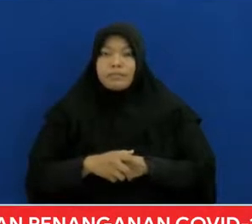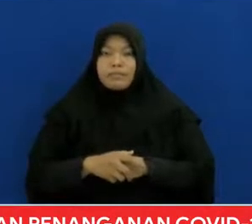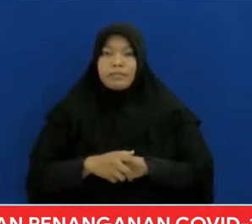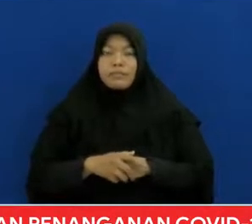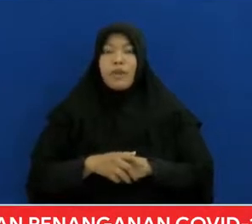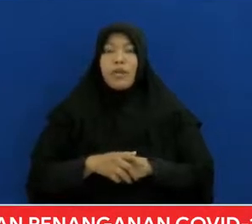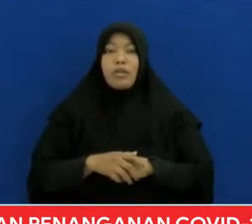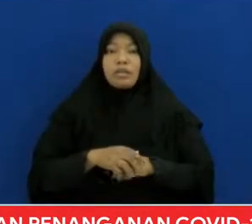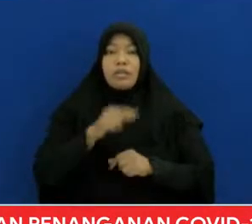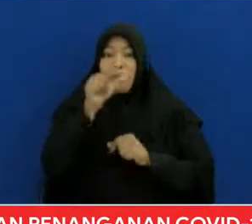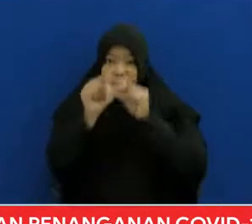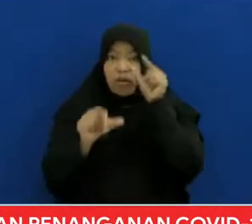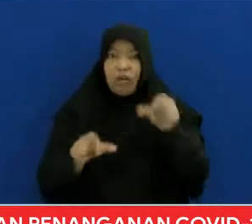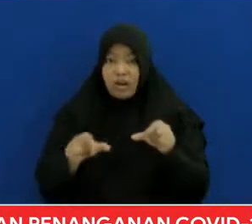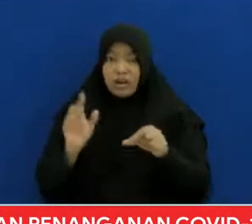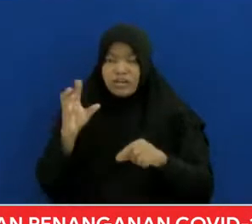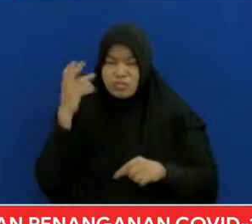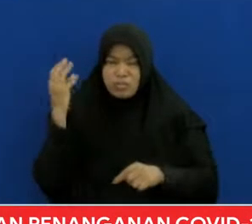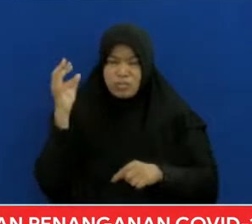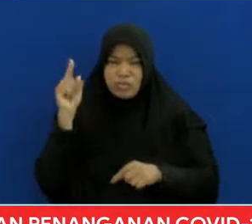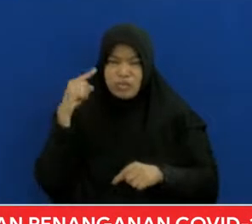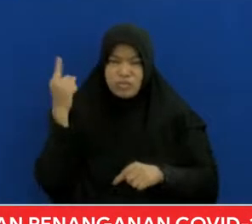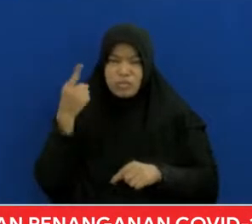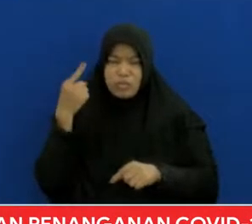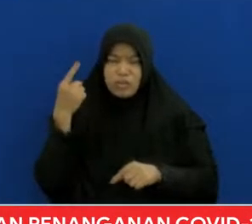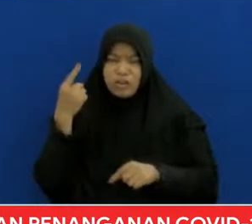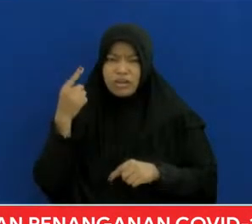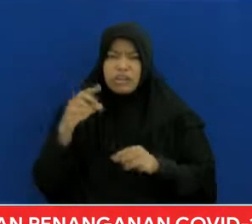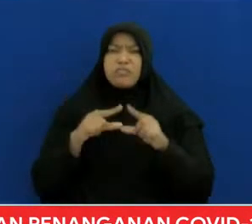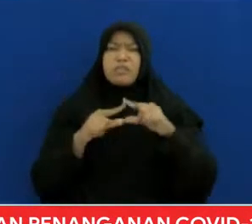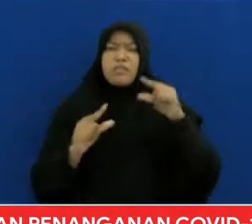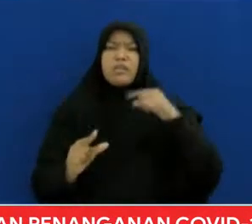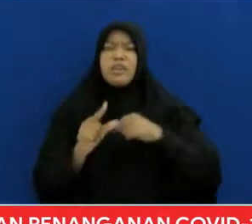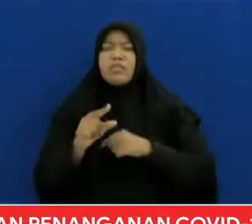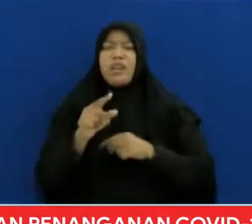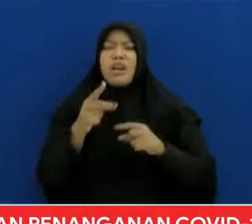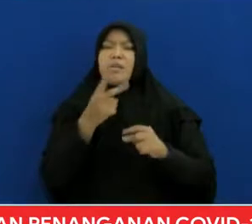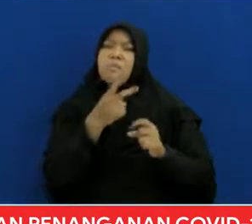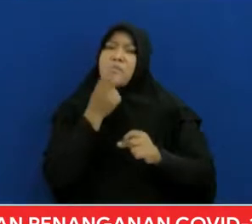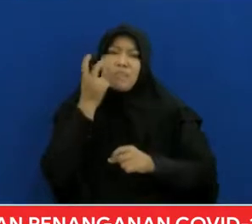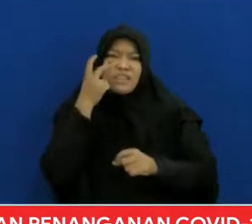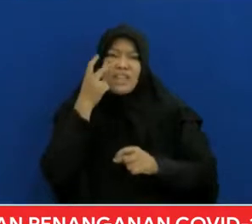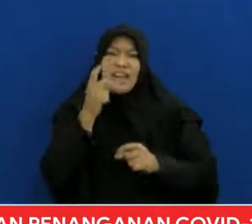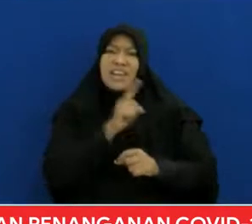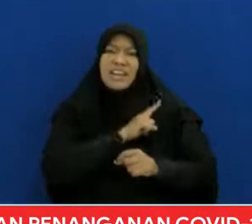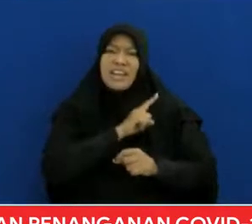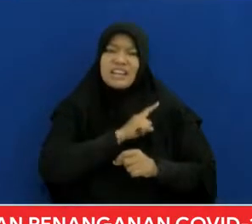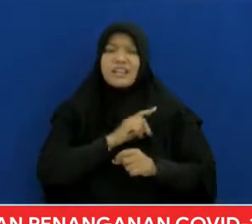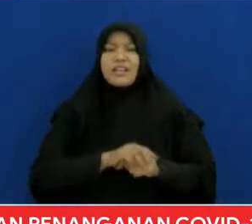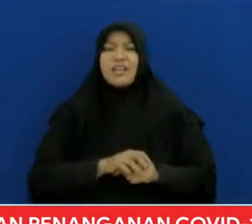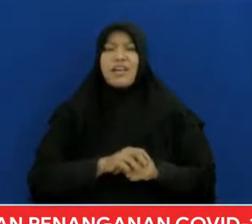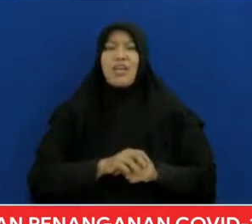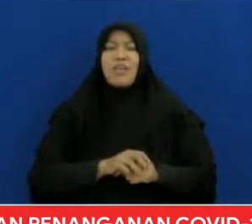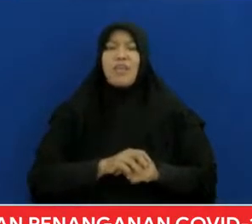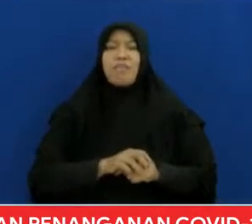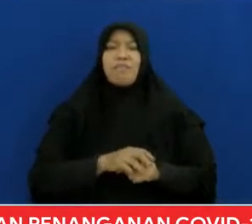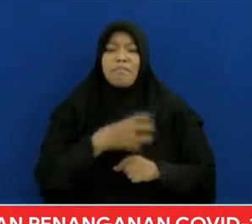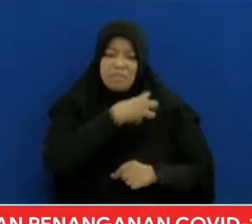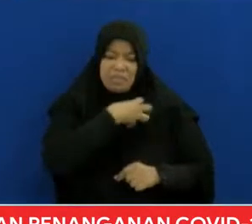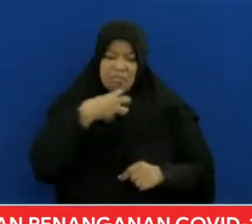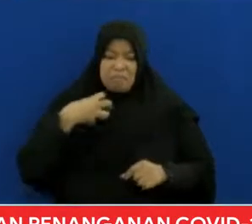Bila setiap orang di wilayah Sumatera Utara menjaga dirinya masing-masing, tidak ada tempat lagi bagi virus